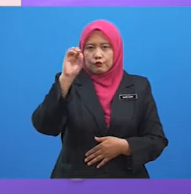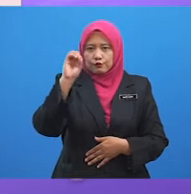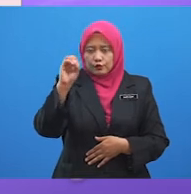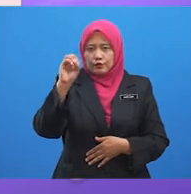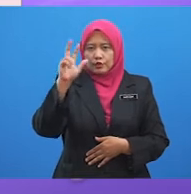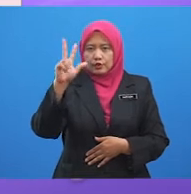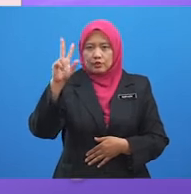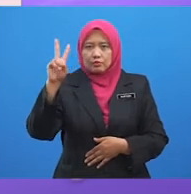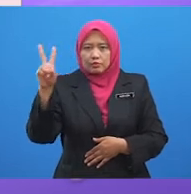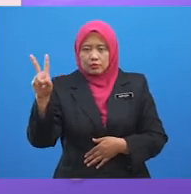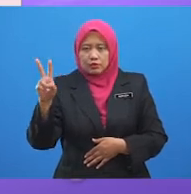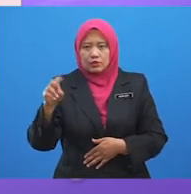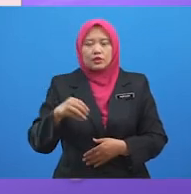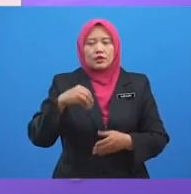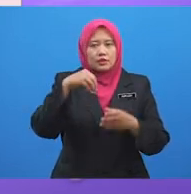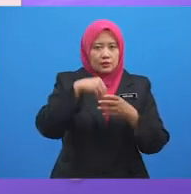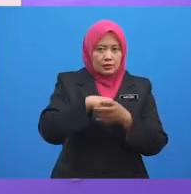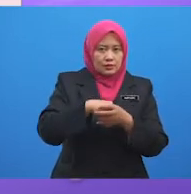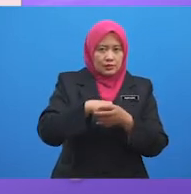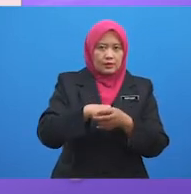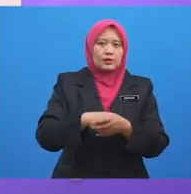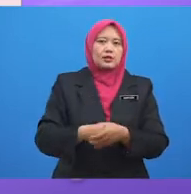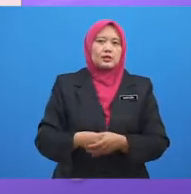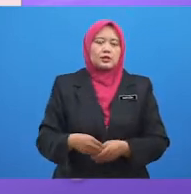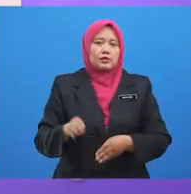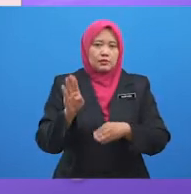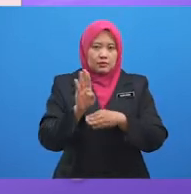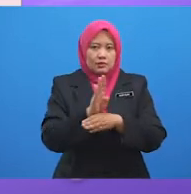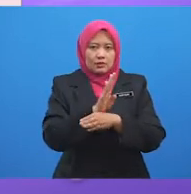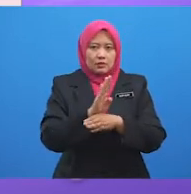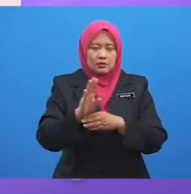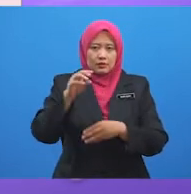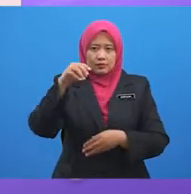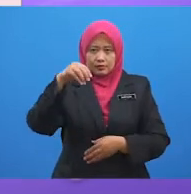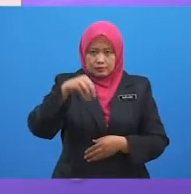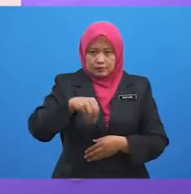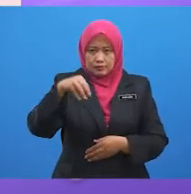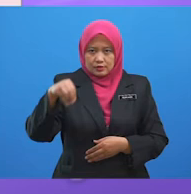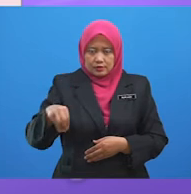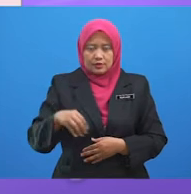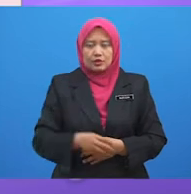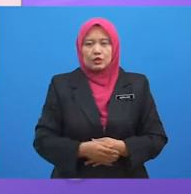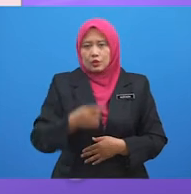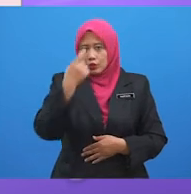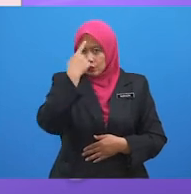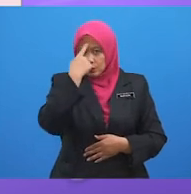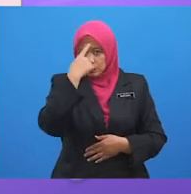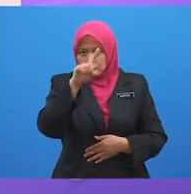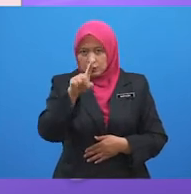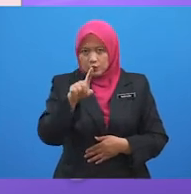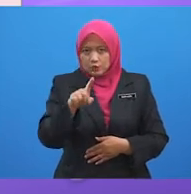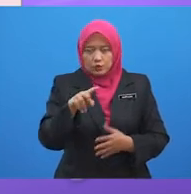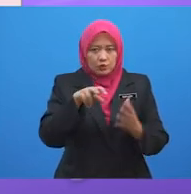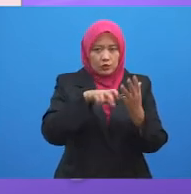fosforus 32 digunakan dalam bidang pertanian. Ia digunakan